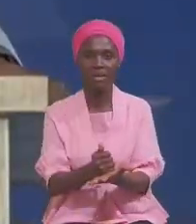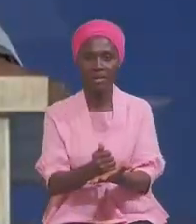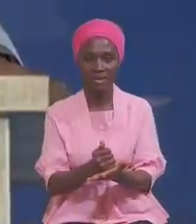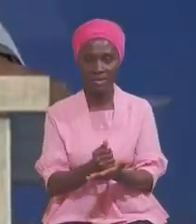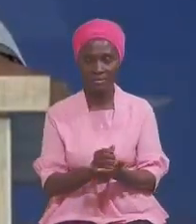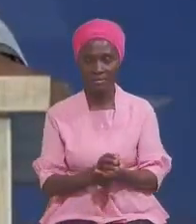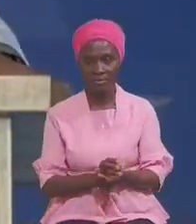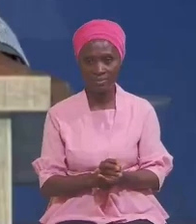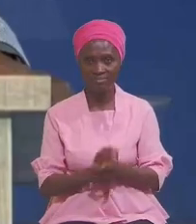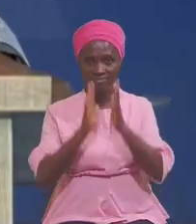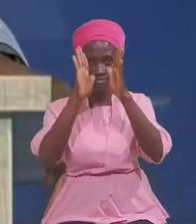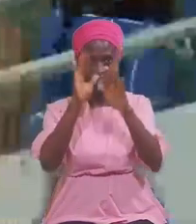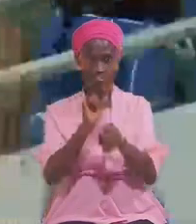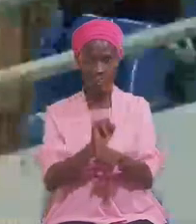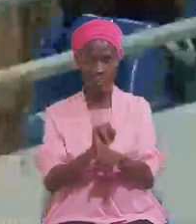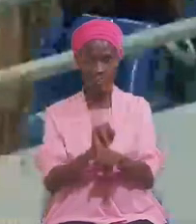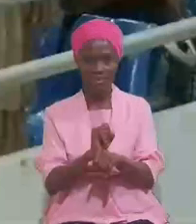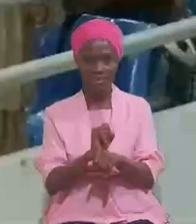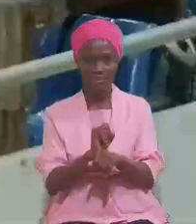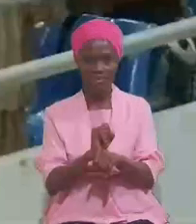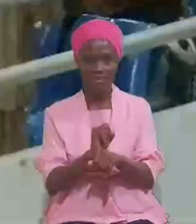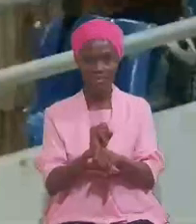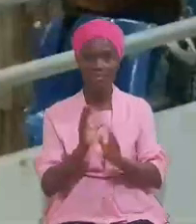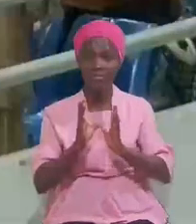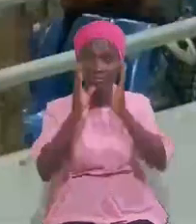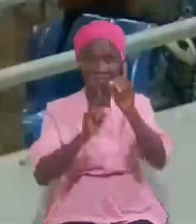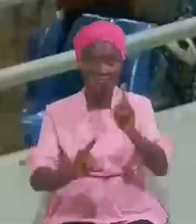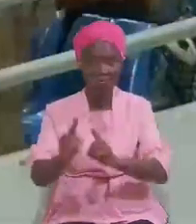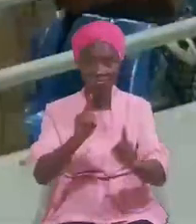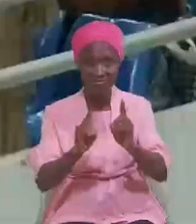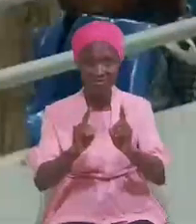Des miracles. Criez miracle.